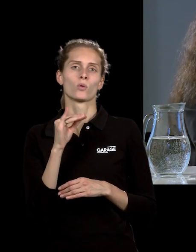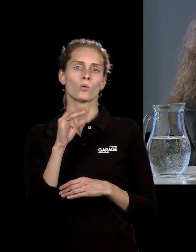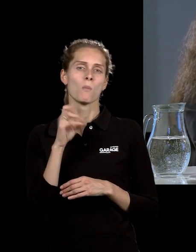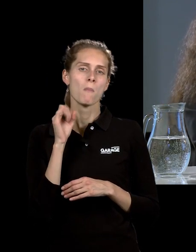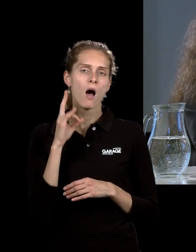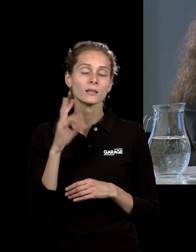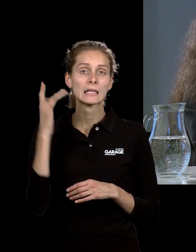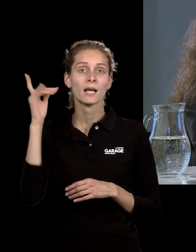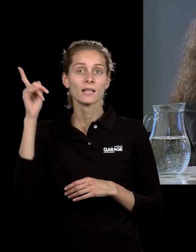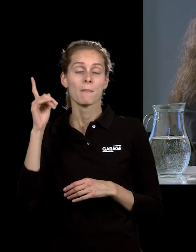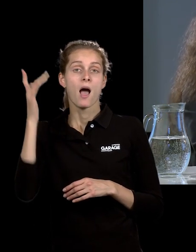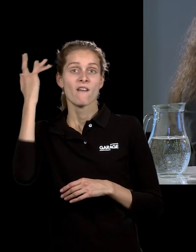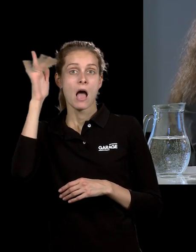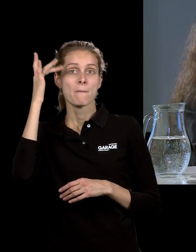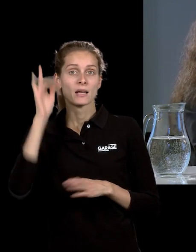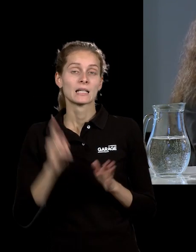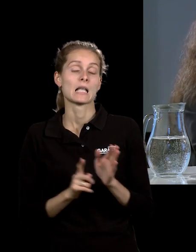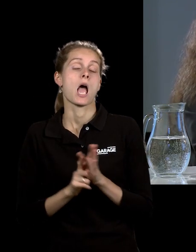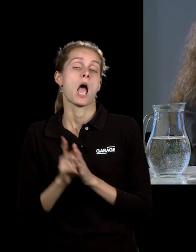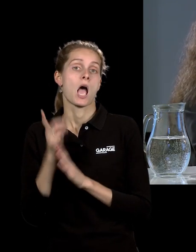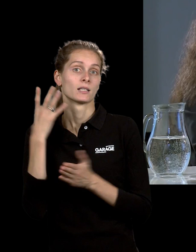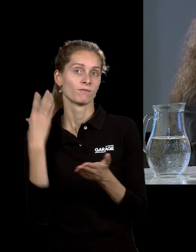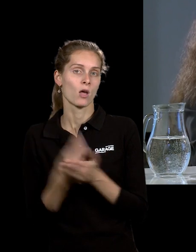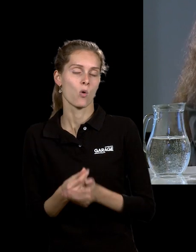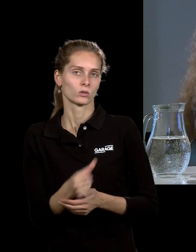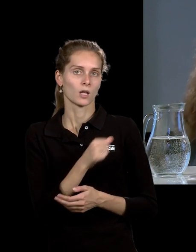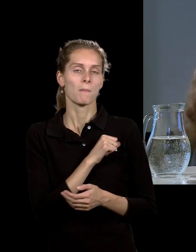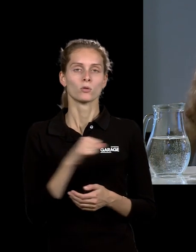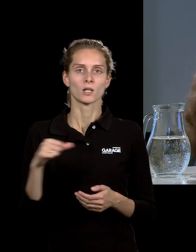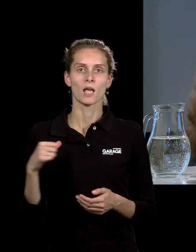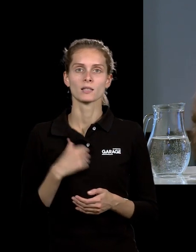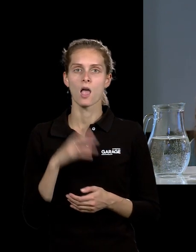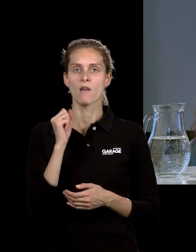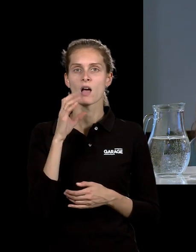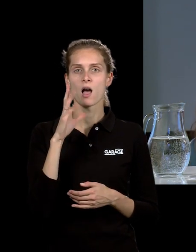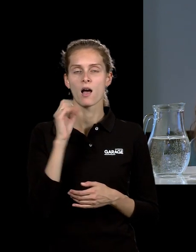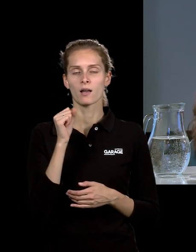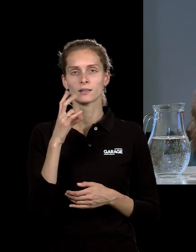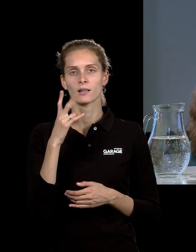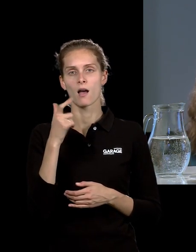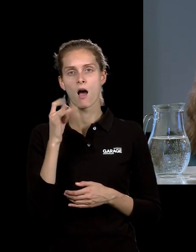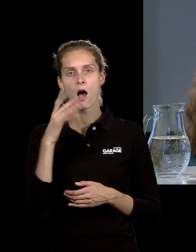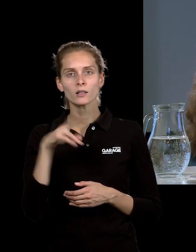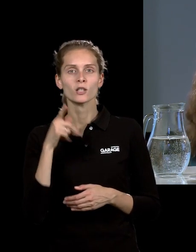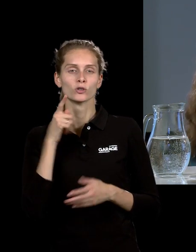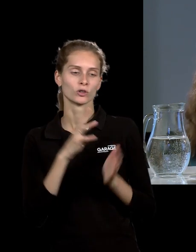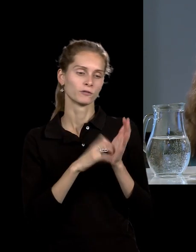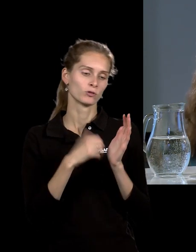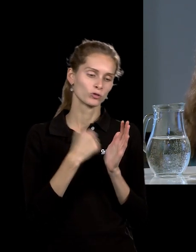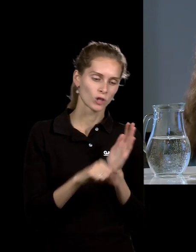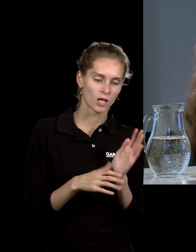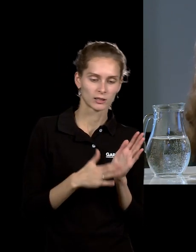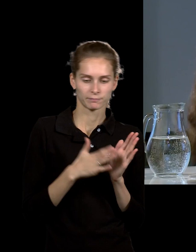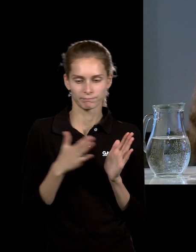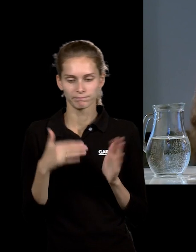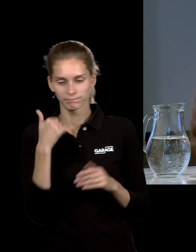Америке стало первым настоящим самостоятельным национальным авангардом, и которое уже к 50-60-м годам стало,